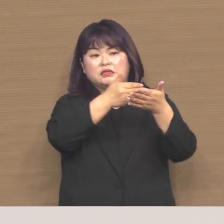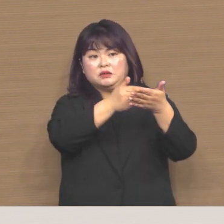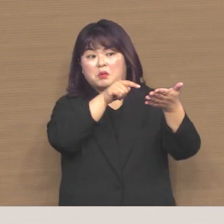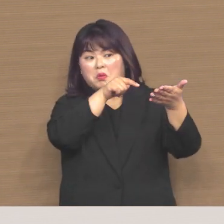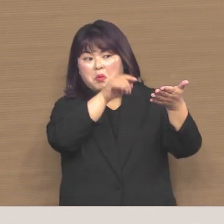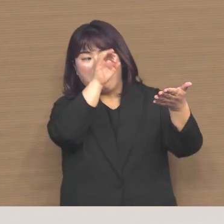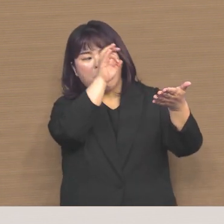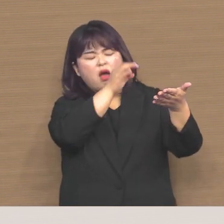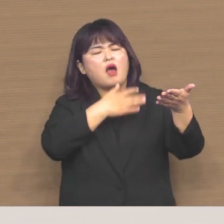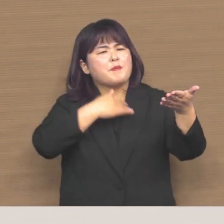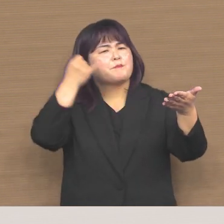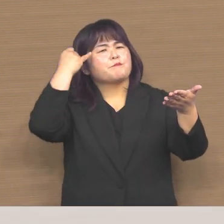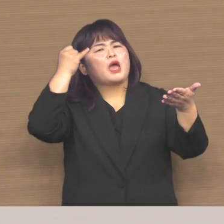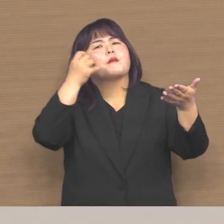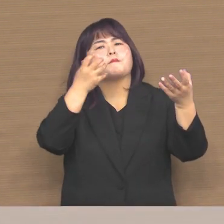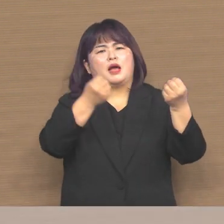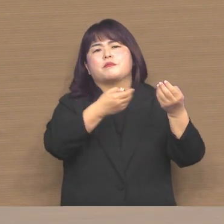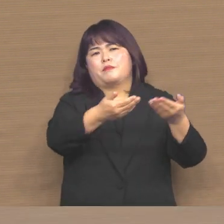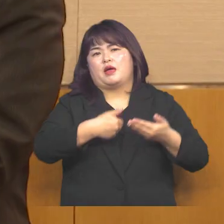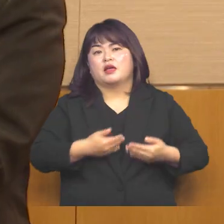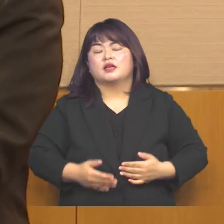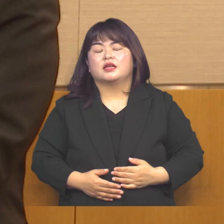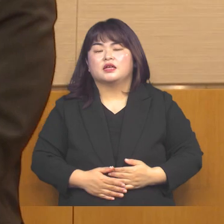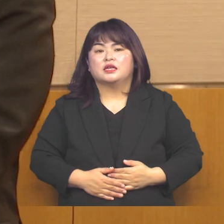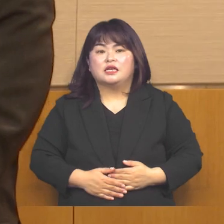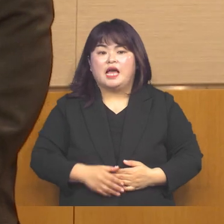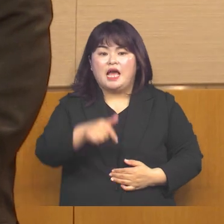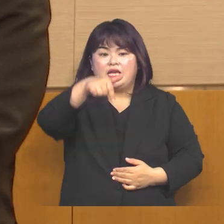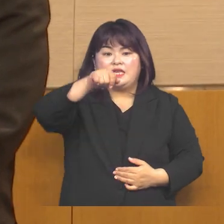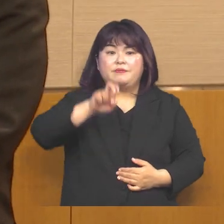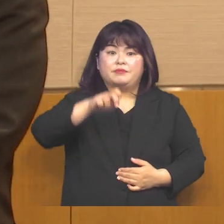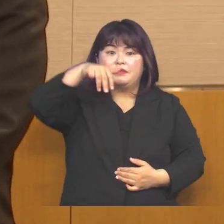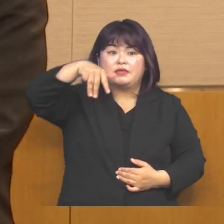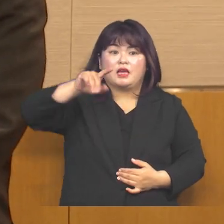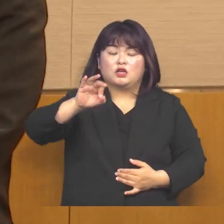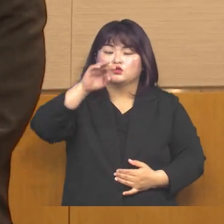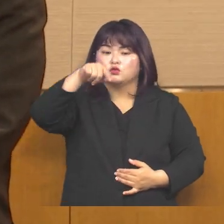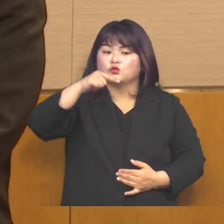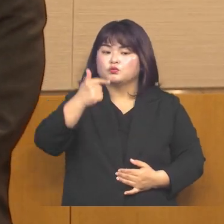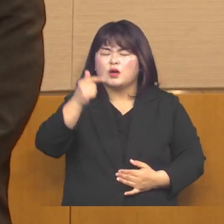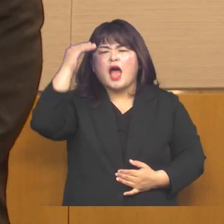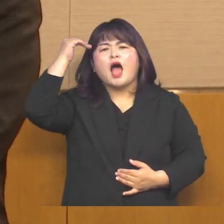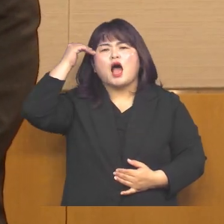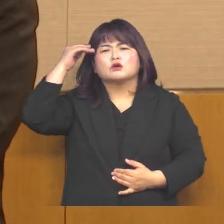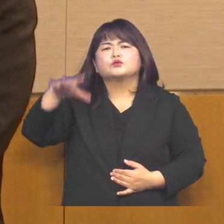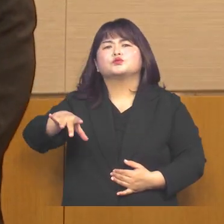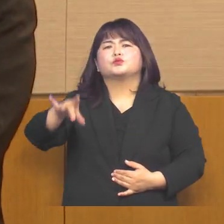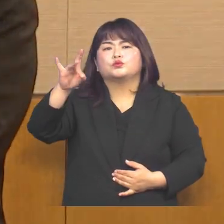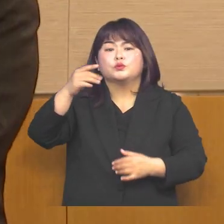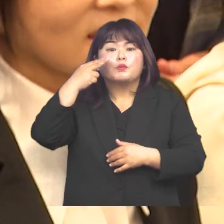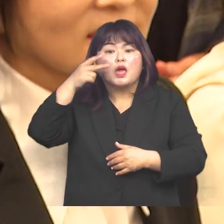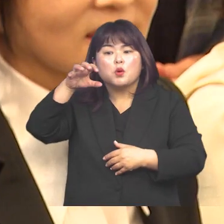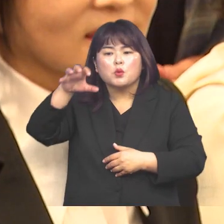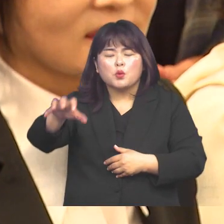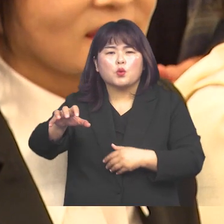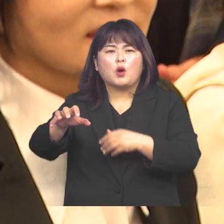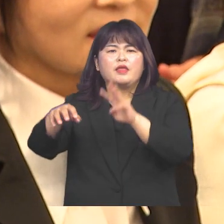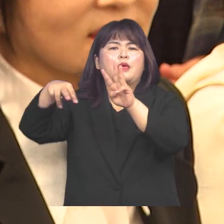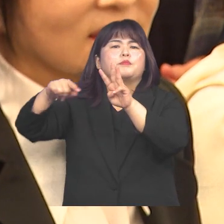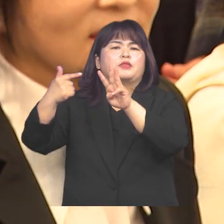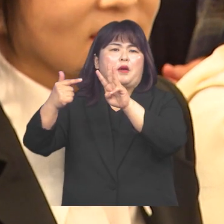이런 데서 굉장히 영감을 많이 얻습니다. 김창준 아카데미는 한국인 최초로 미연방 하원 3선을